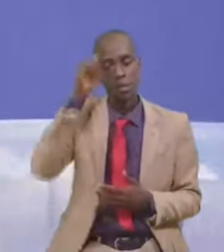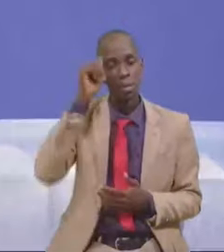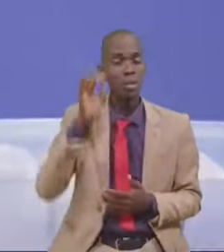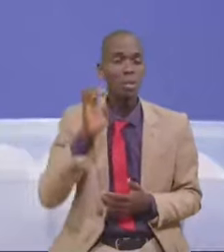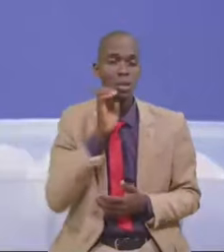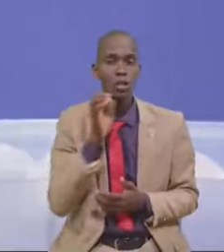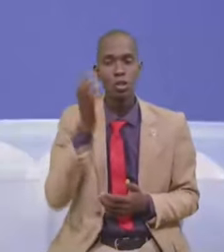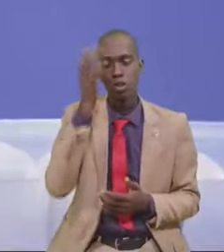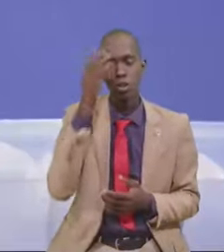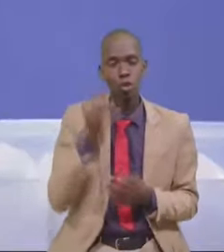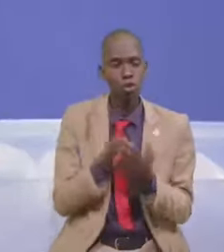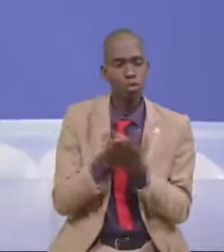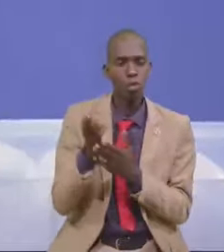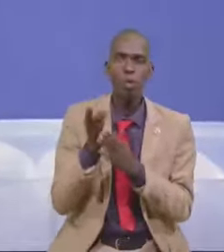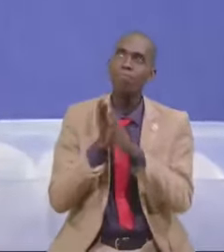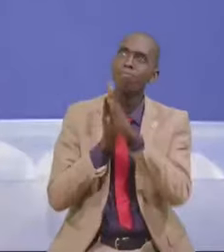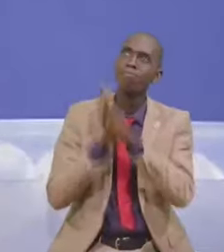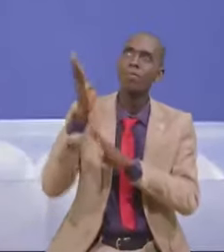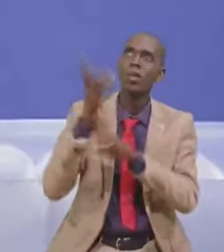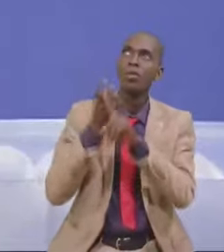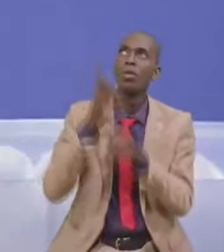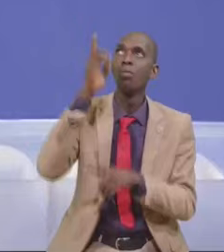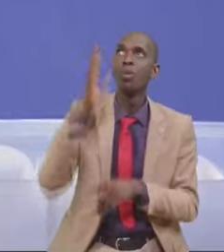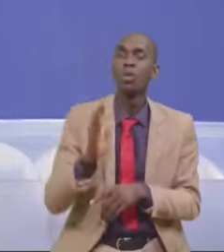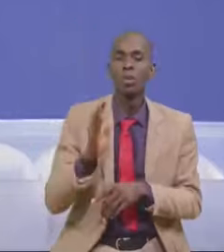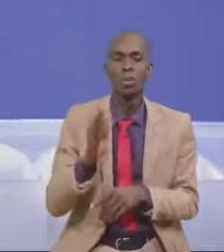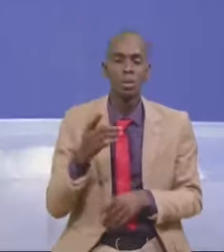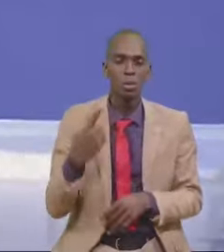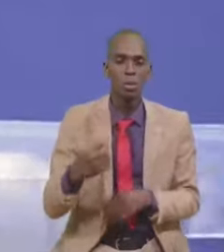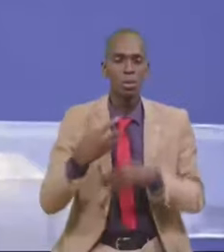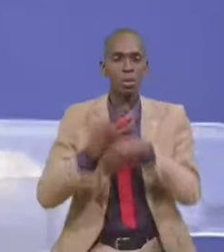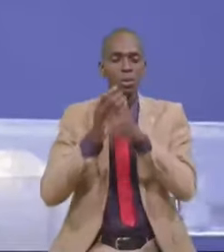ils avaient la vérité reçue de Dieu le Père.